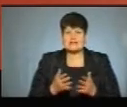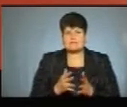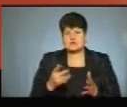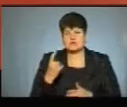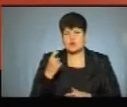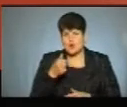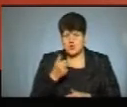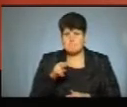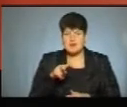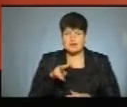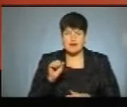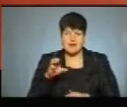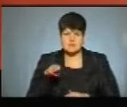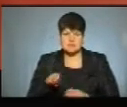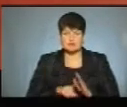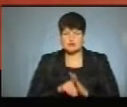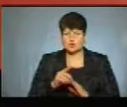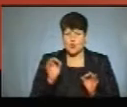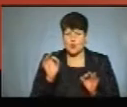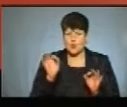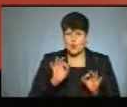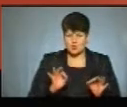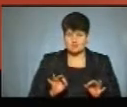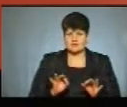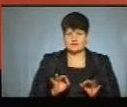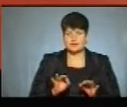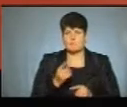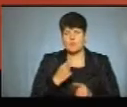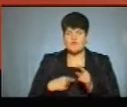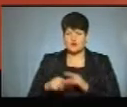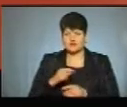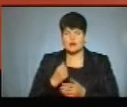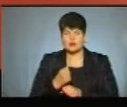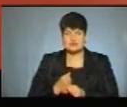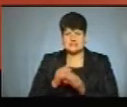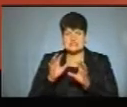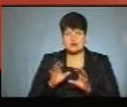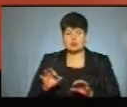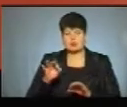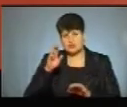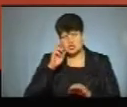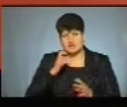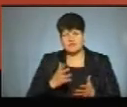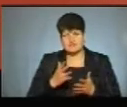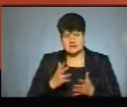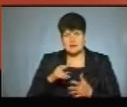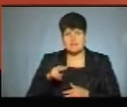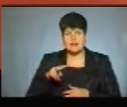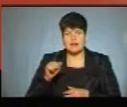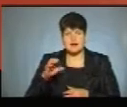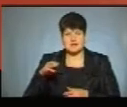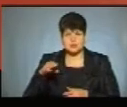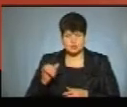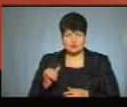років. Пласт. На початку осені президент заветував та повернув на доопрацювання закон про державне визнання пласту, який Верховна Рада